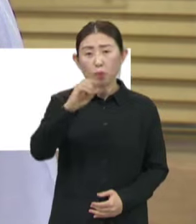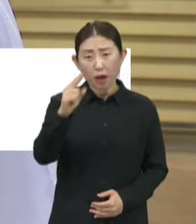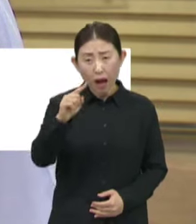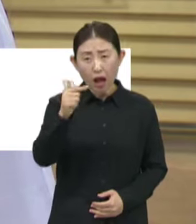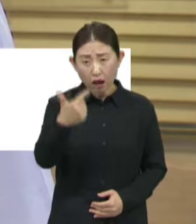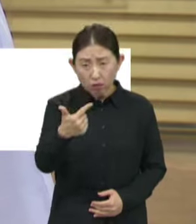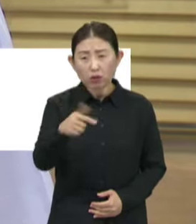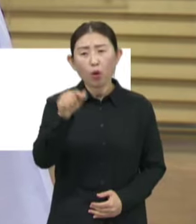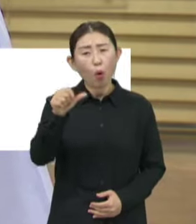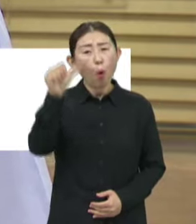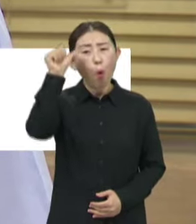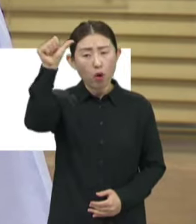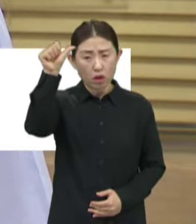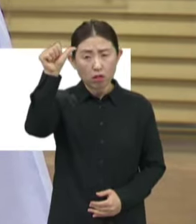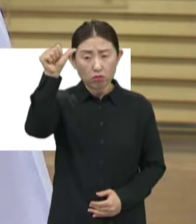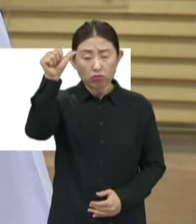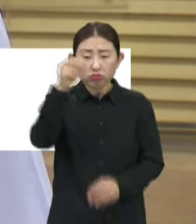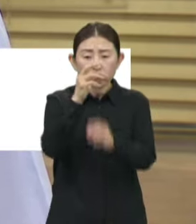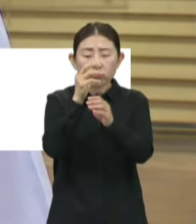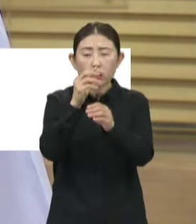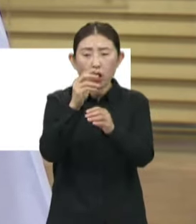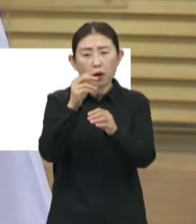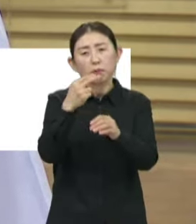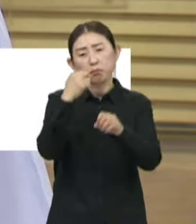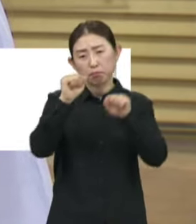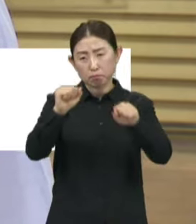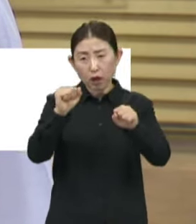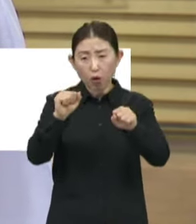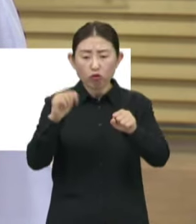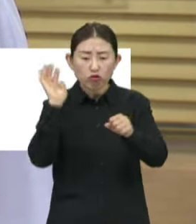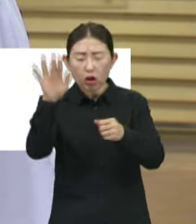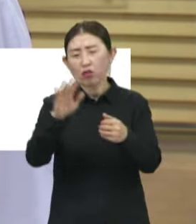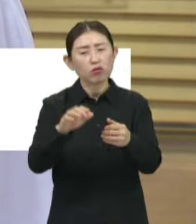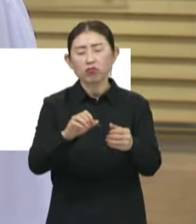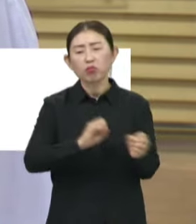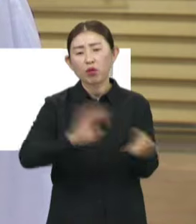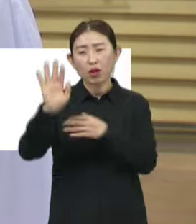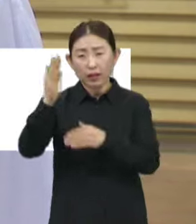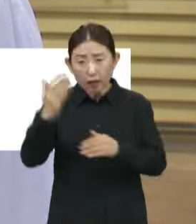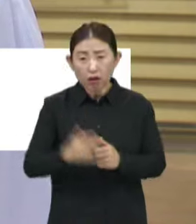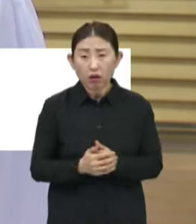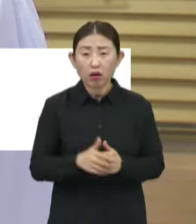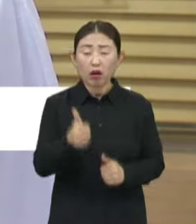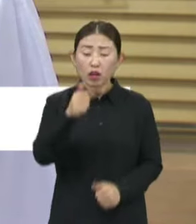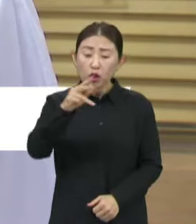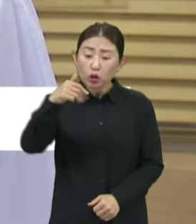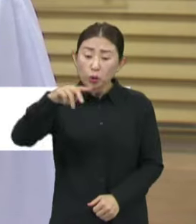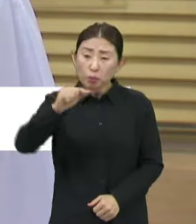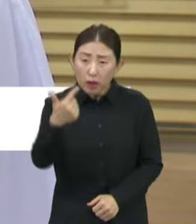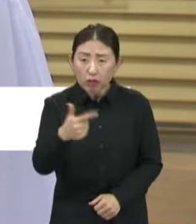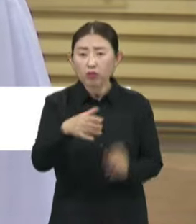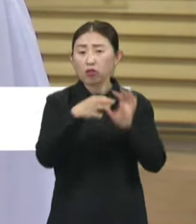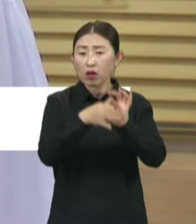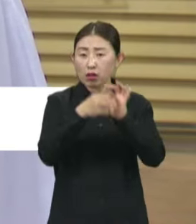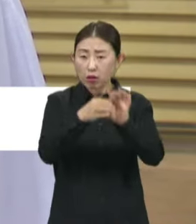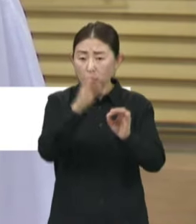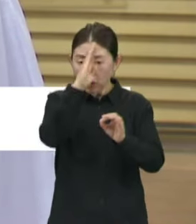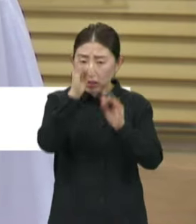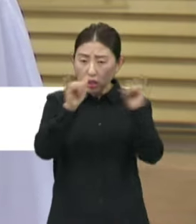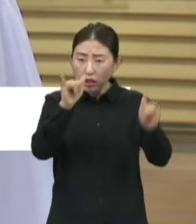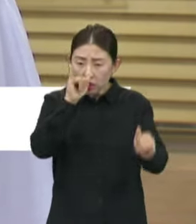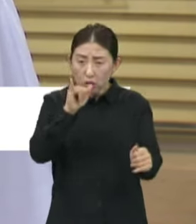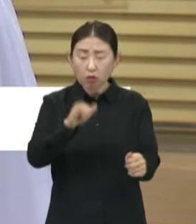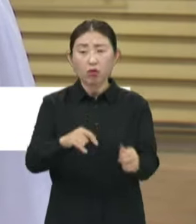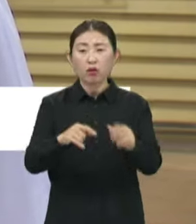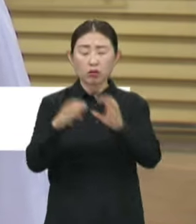않기 때문에 혈소판 감소증이나 혈소판 기능 장애가 있는 환자의 경우에는 지속적으로 수혈받지 않으면